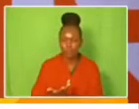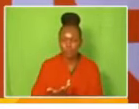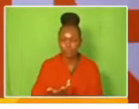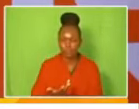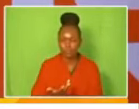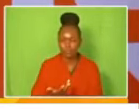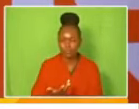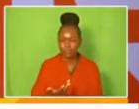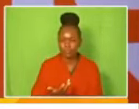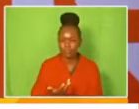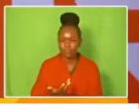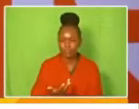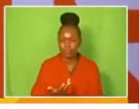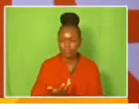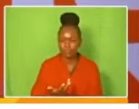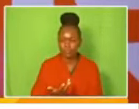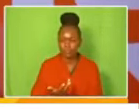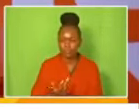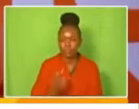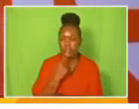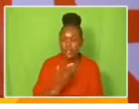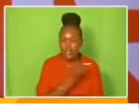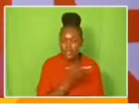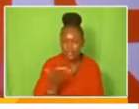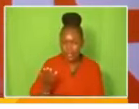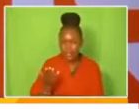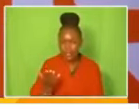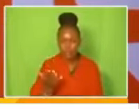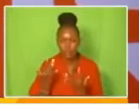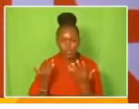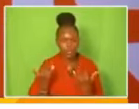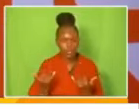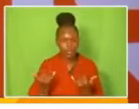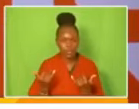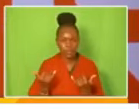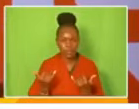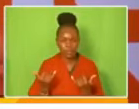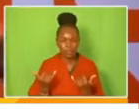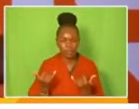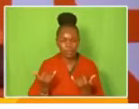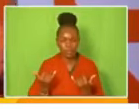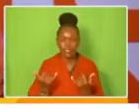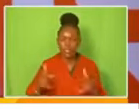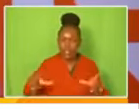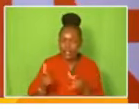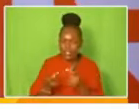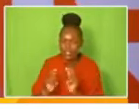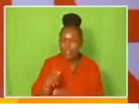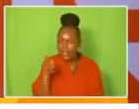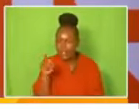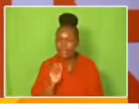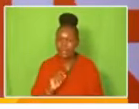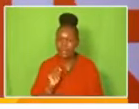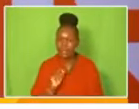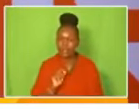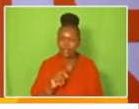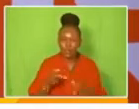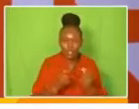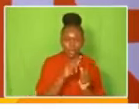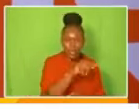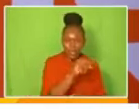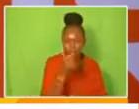mbele. Tawambia ndugu kakandu kwanza. Waje tujaribu fulani.